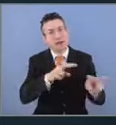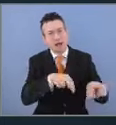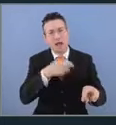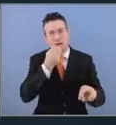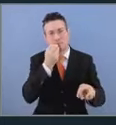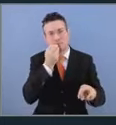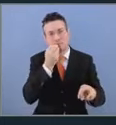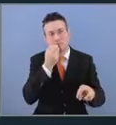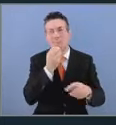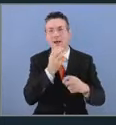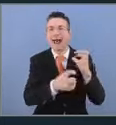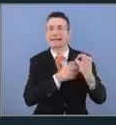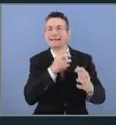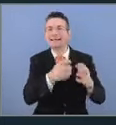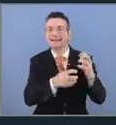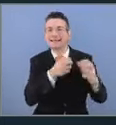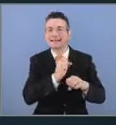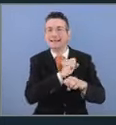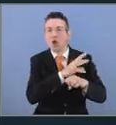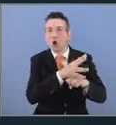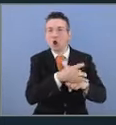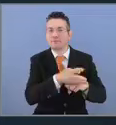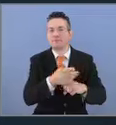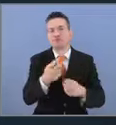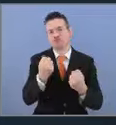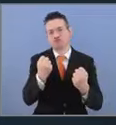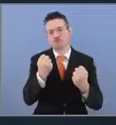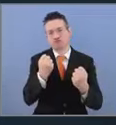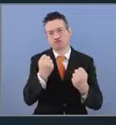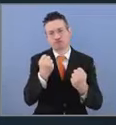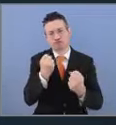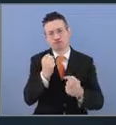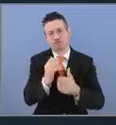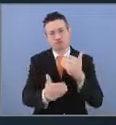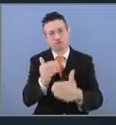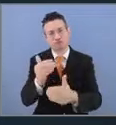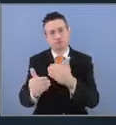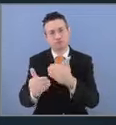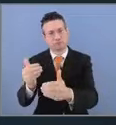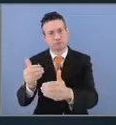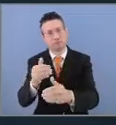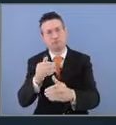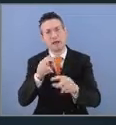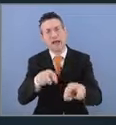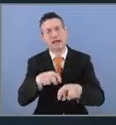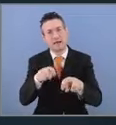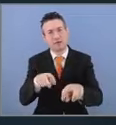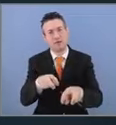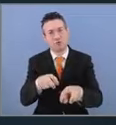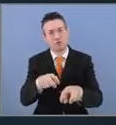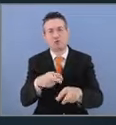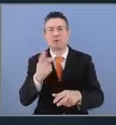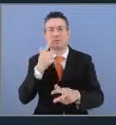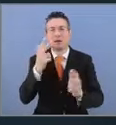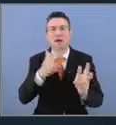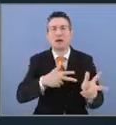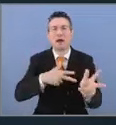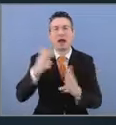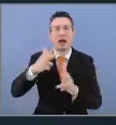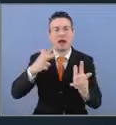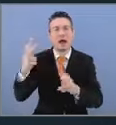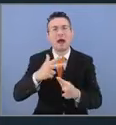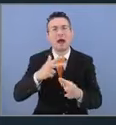provocata dalla pandemia. Basta citare un dato significativo che riguarda l'export agroalimentare nel